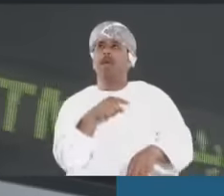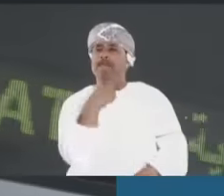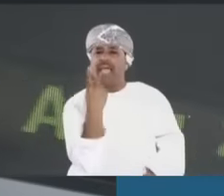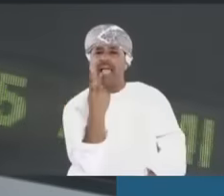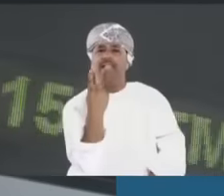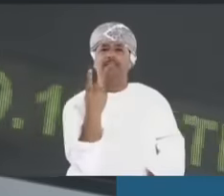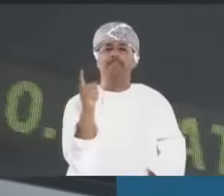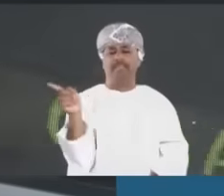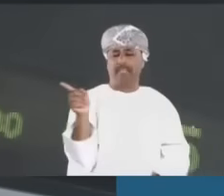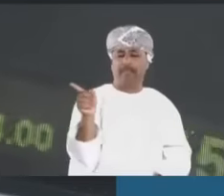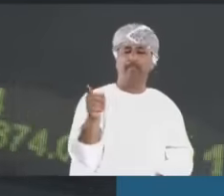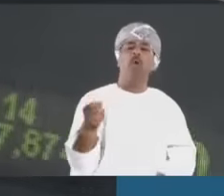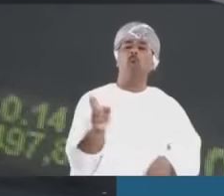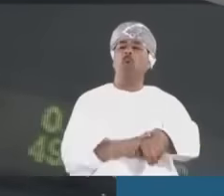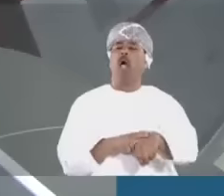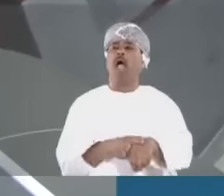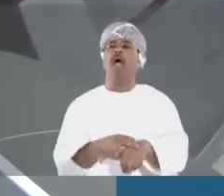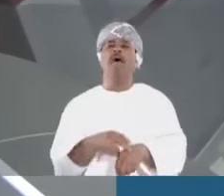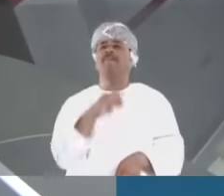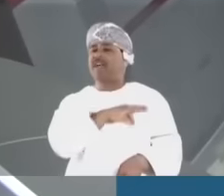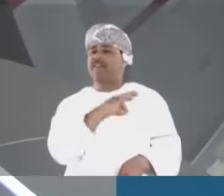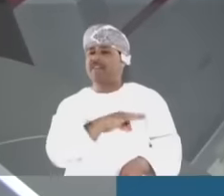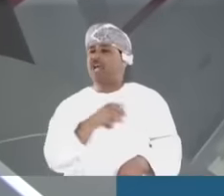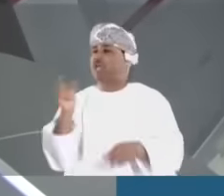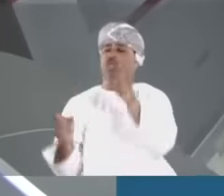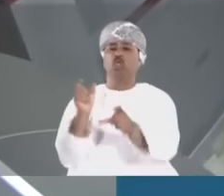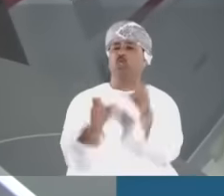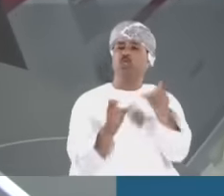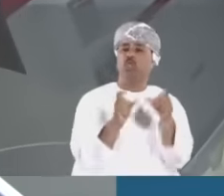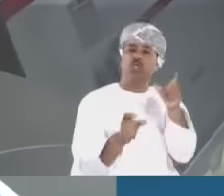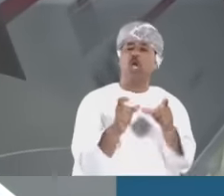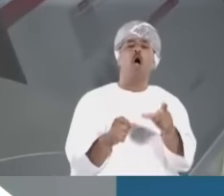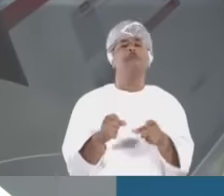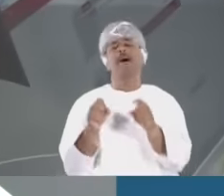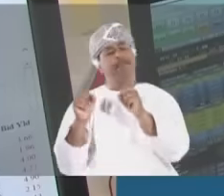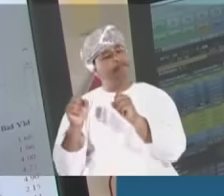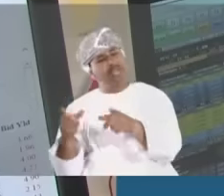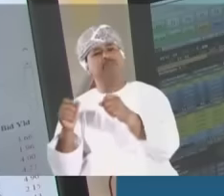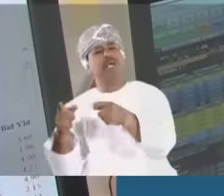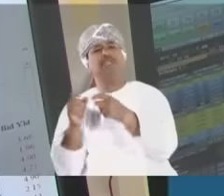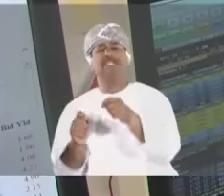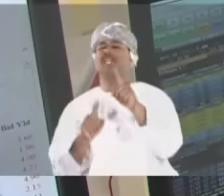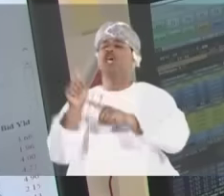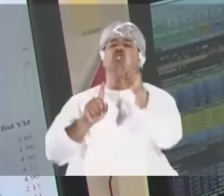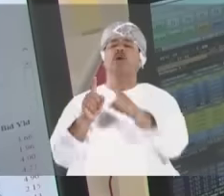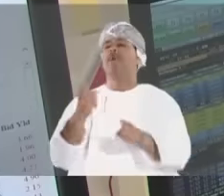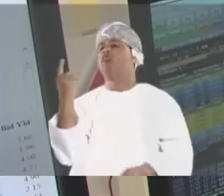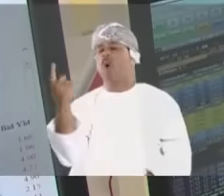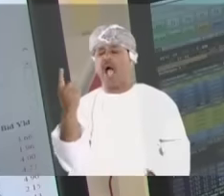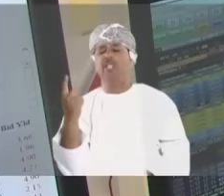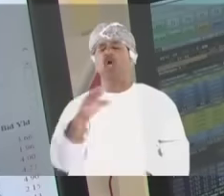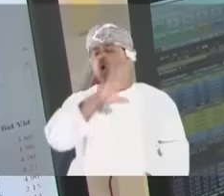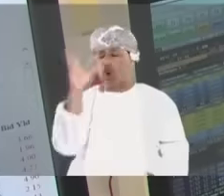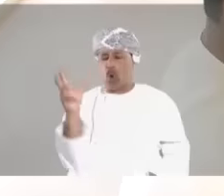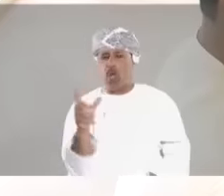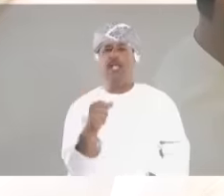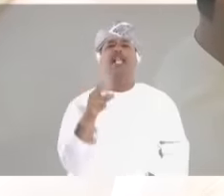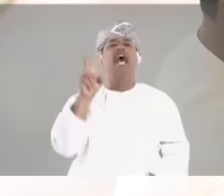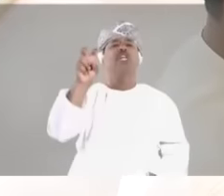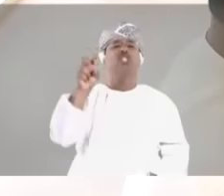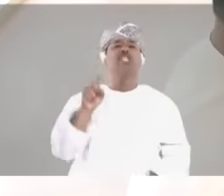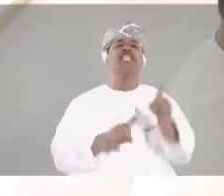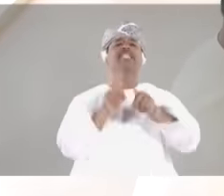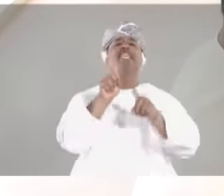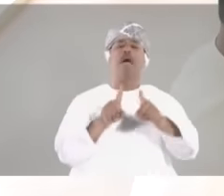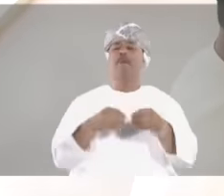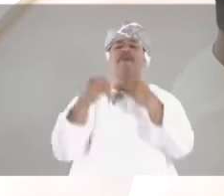100 بيسة، بالإضافة إلى حصول المساهمين على أسهم مجانية بنسبة سهم واحد لكل